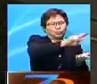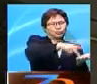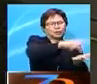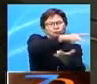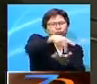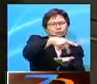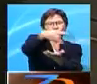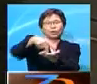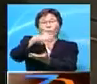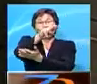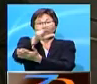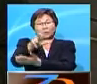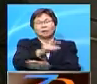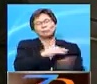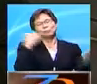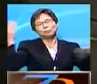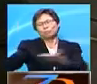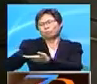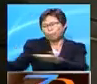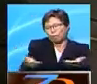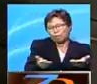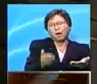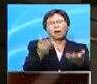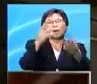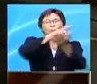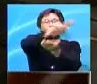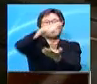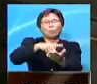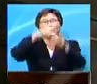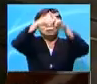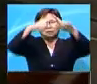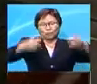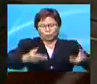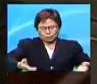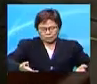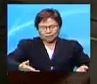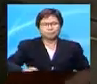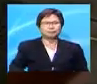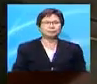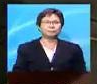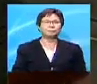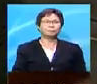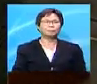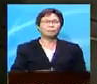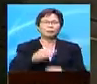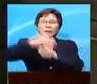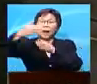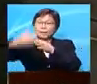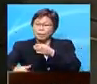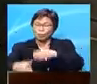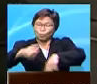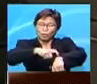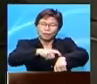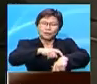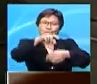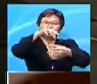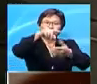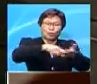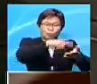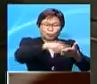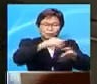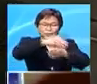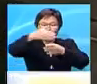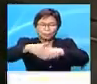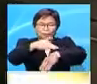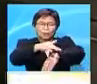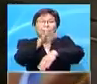dariusatiah di jumlahan Rasmi undi di dewan jubli perak ini selesai saja waktu pengundian yang tamat